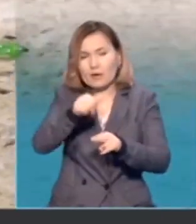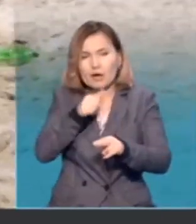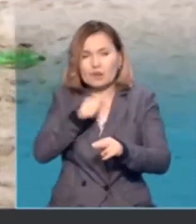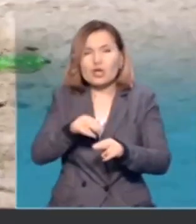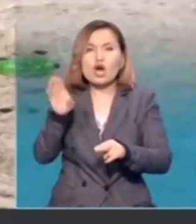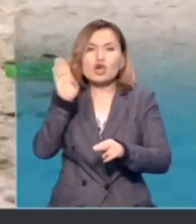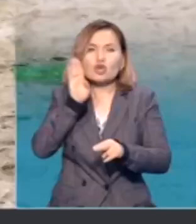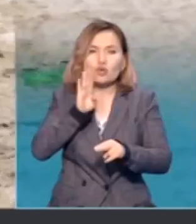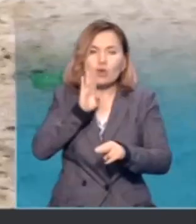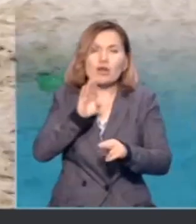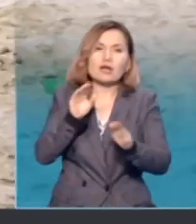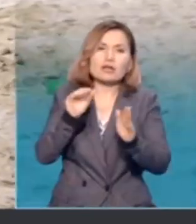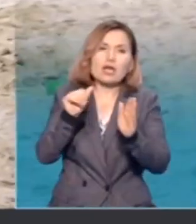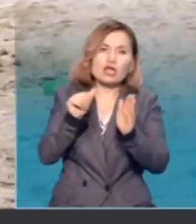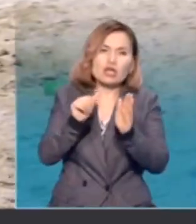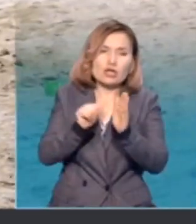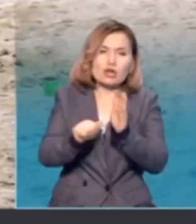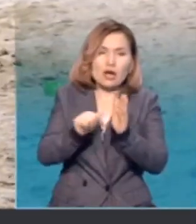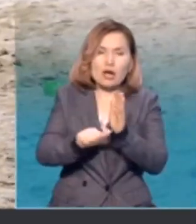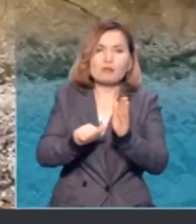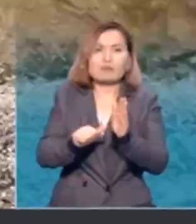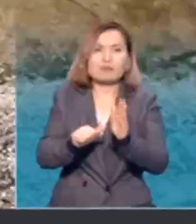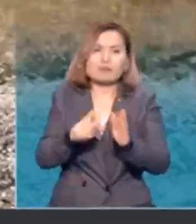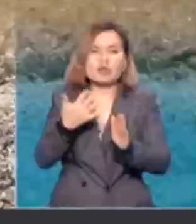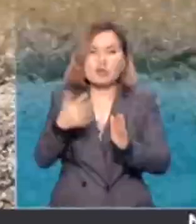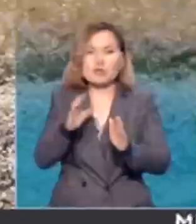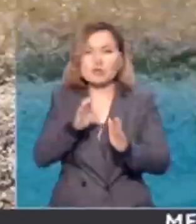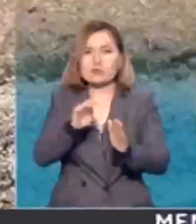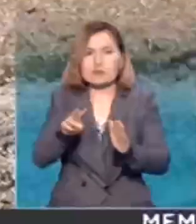жағадан 50-60 метрге дейін кейіндеп кеткен.